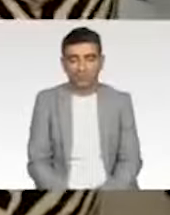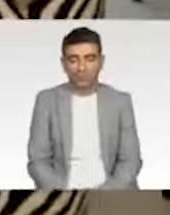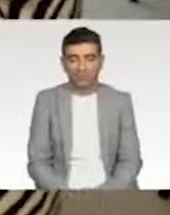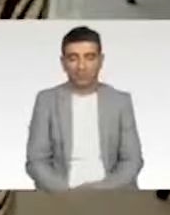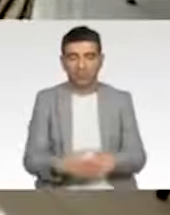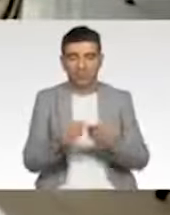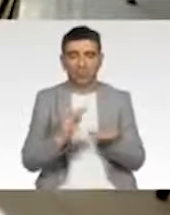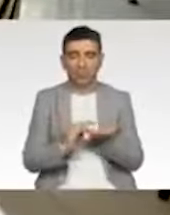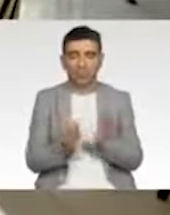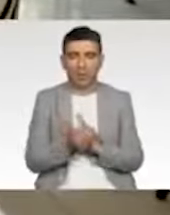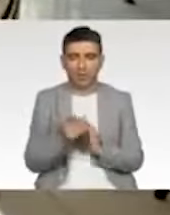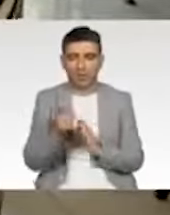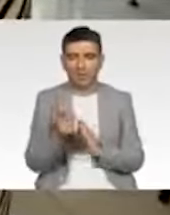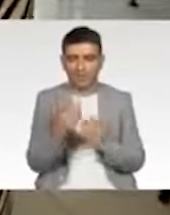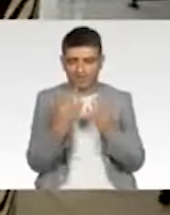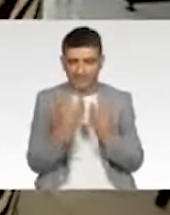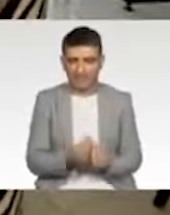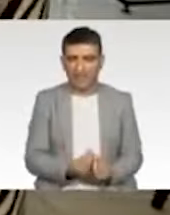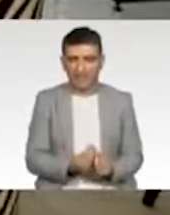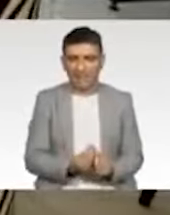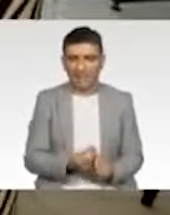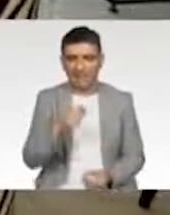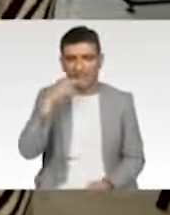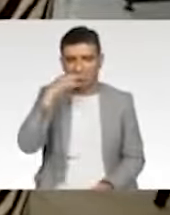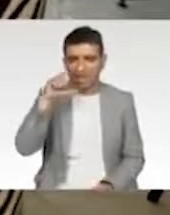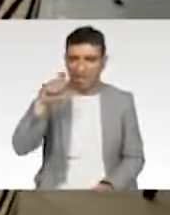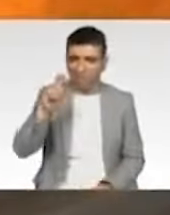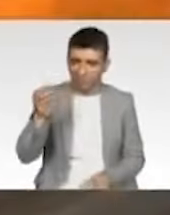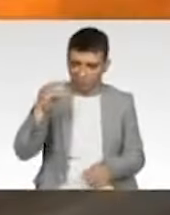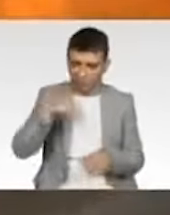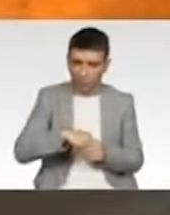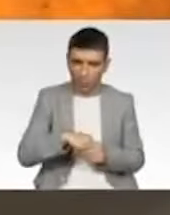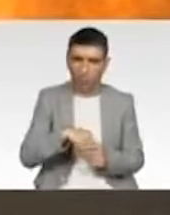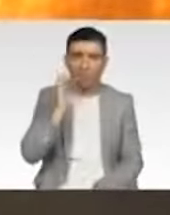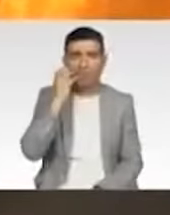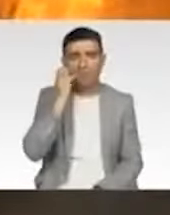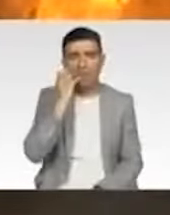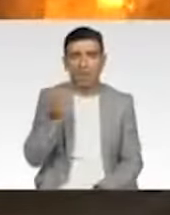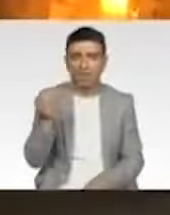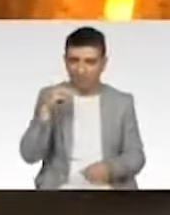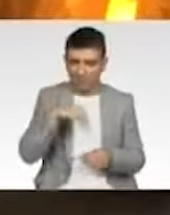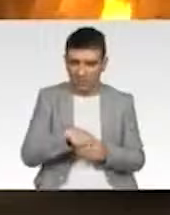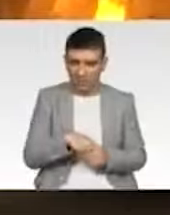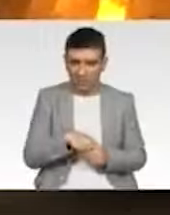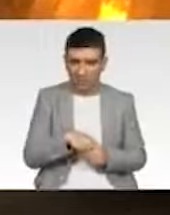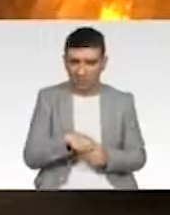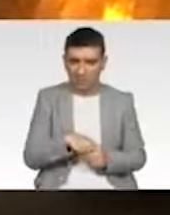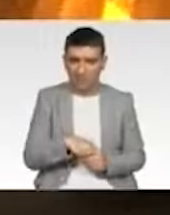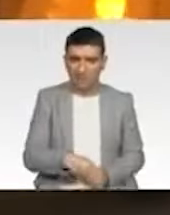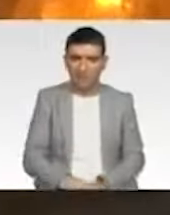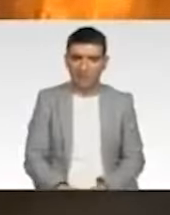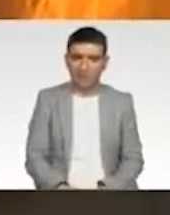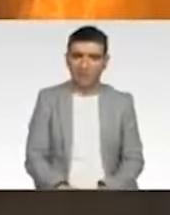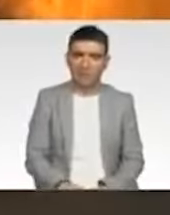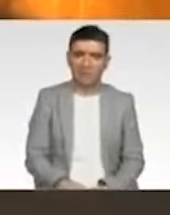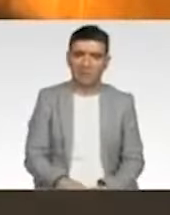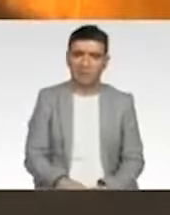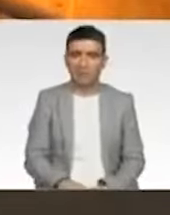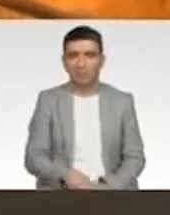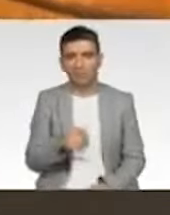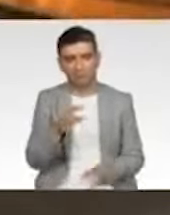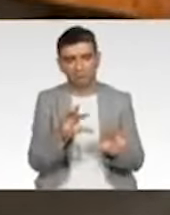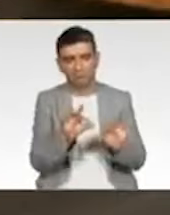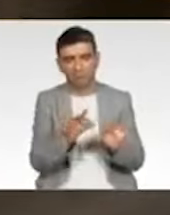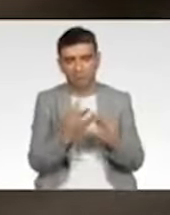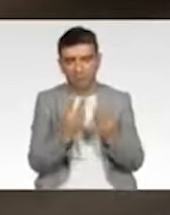Evet, soğanlarımız eridi. Salçasını koyduk. Patateslerini ilave edeceğiz. Evet,